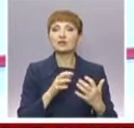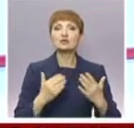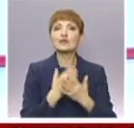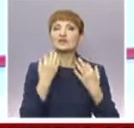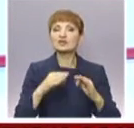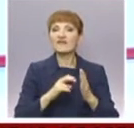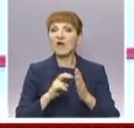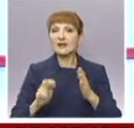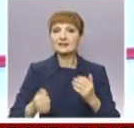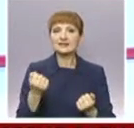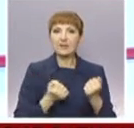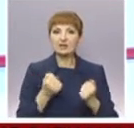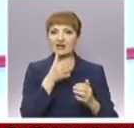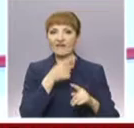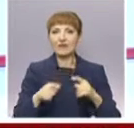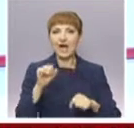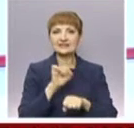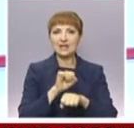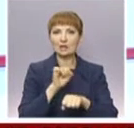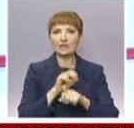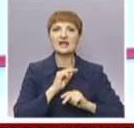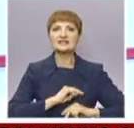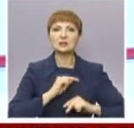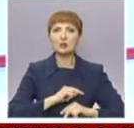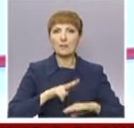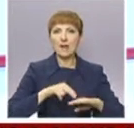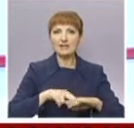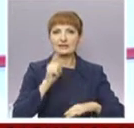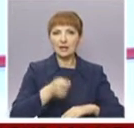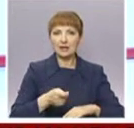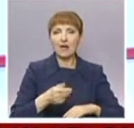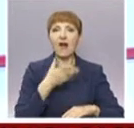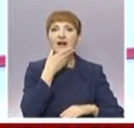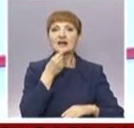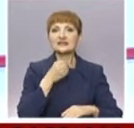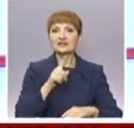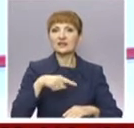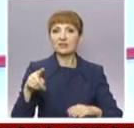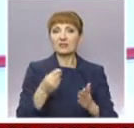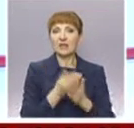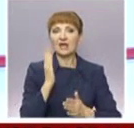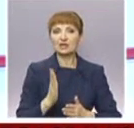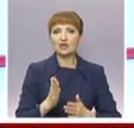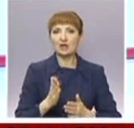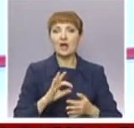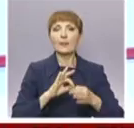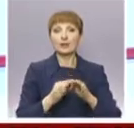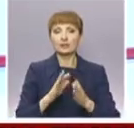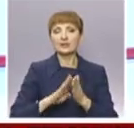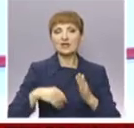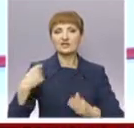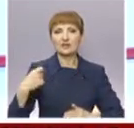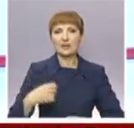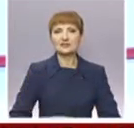разрешат выходить из машин во время остановки сотрудниками дпс а красивые номера подорожают подробнее в следующем